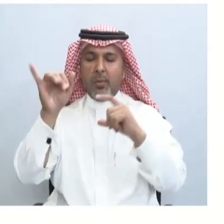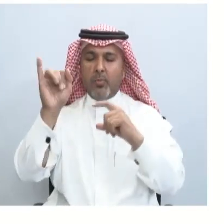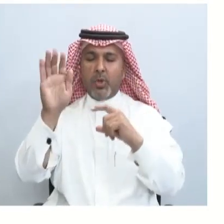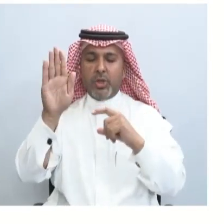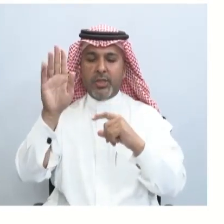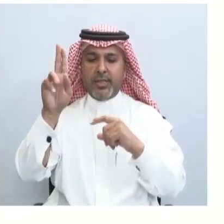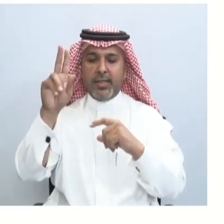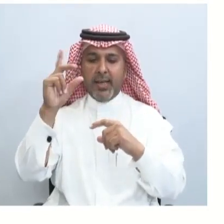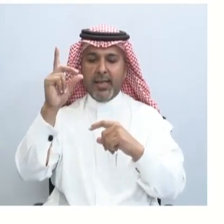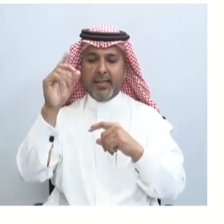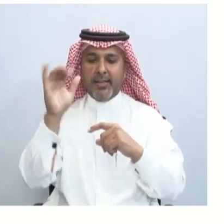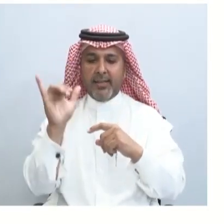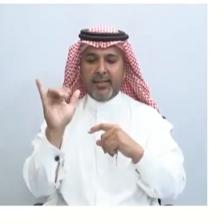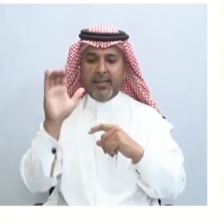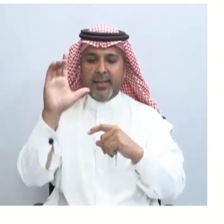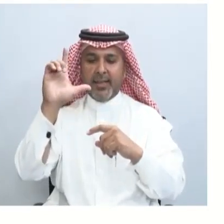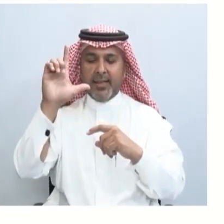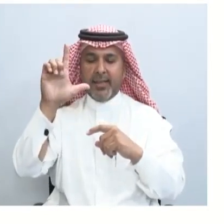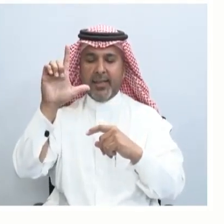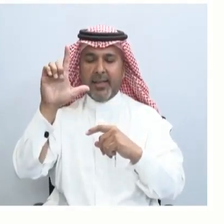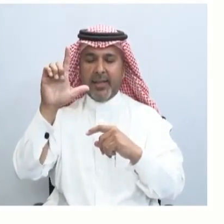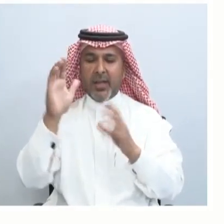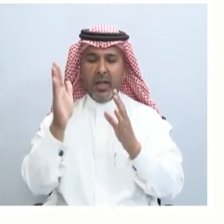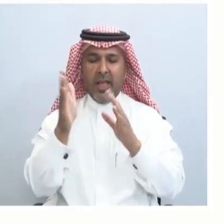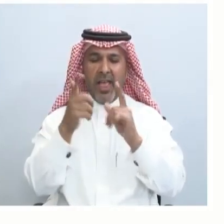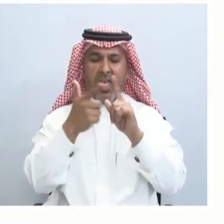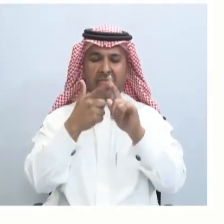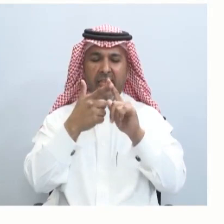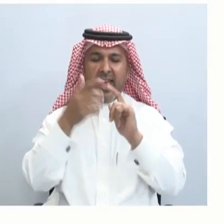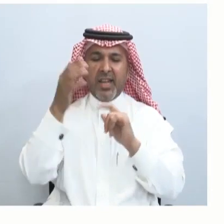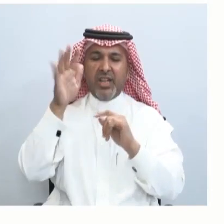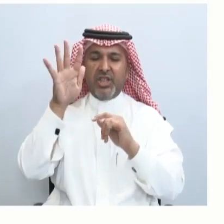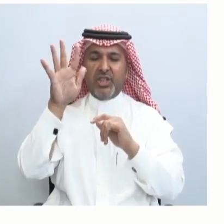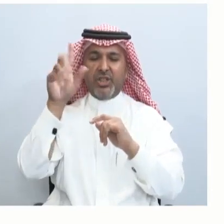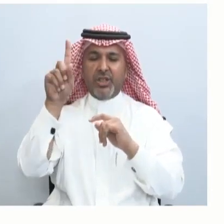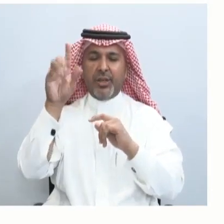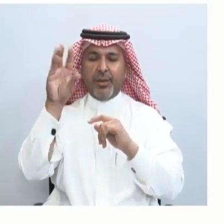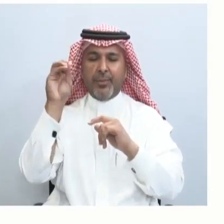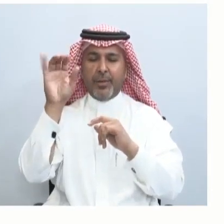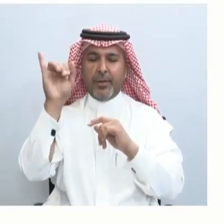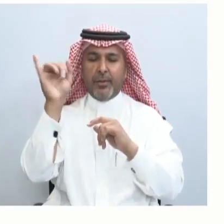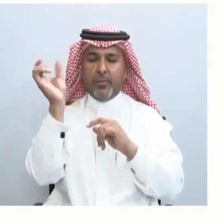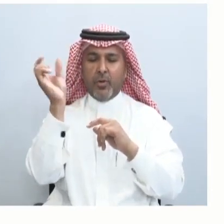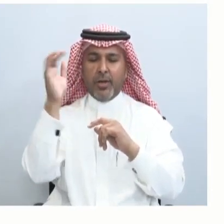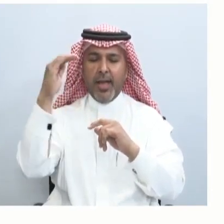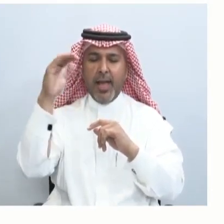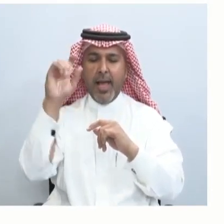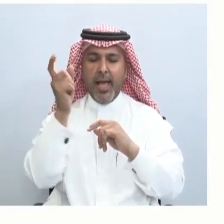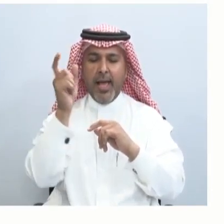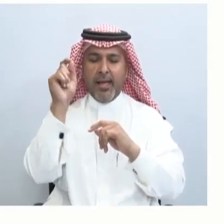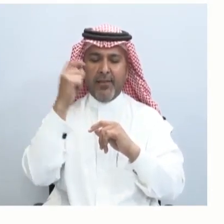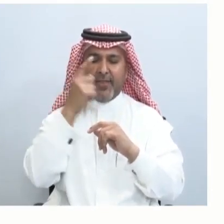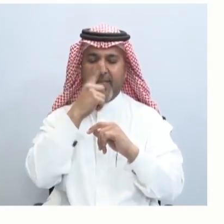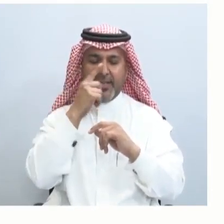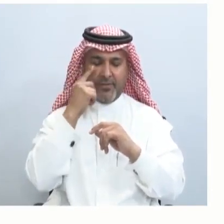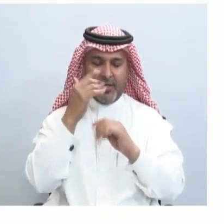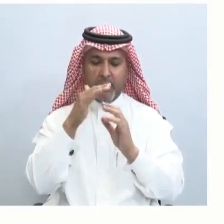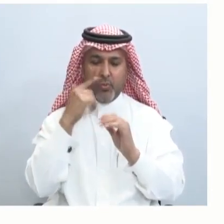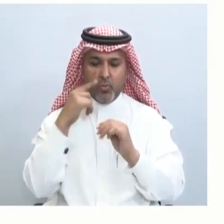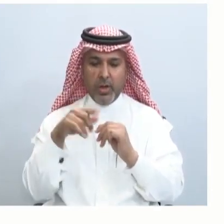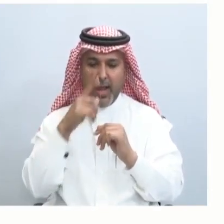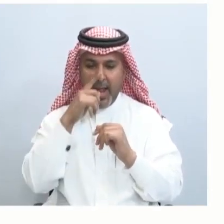نحسب مساحه قاع البركه اذا رد ان نحسب مساحه قاع البركه نوجد اولا مساحه هذا